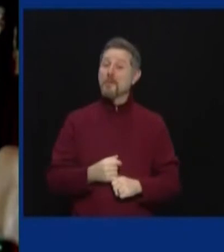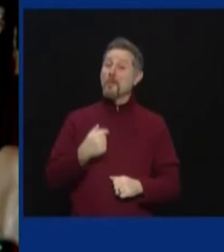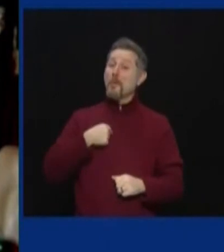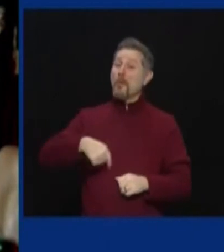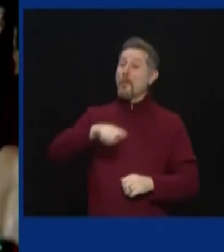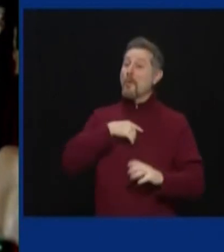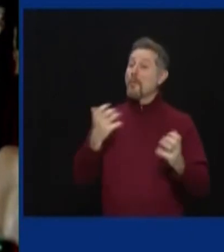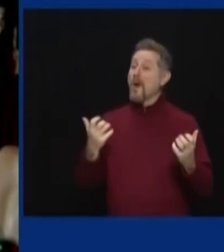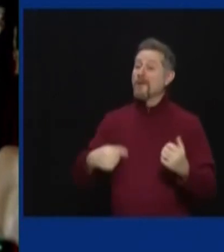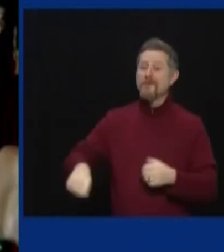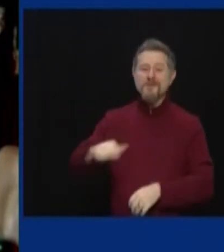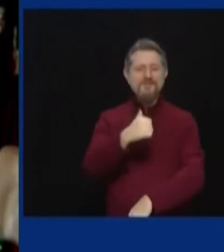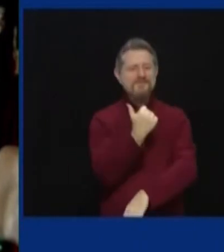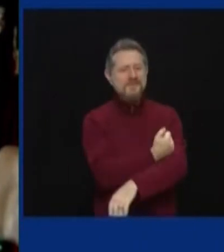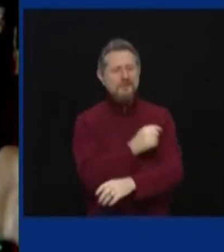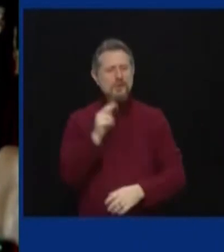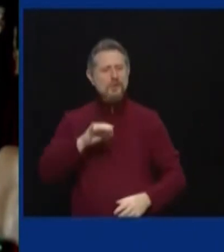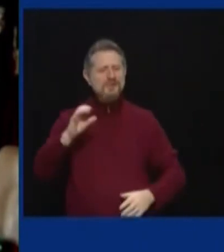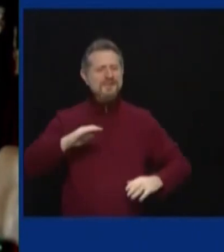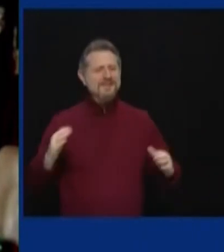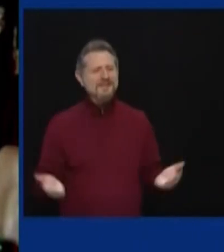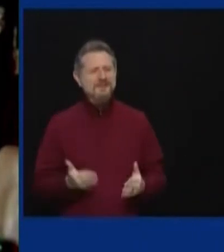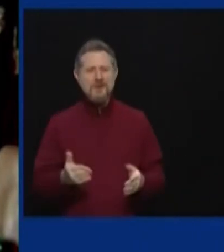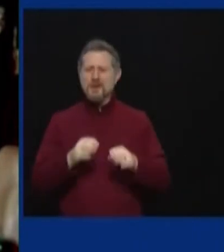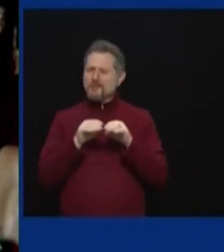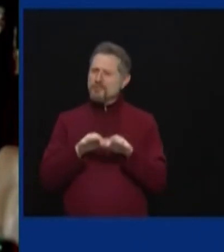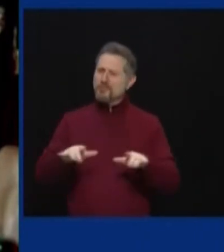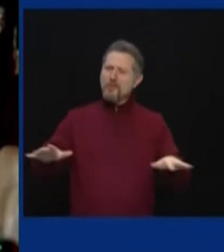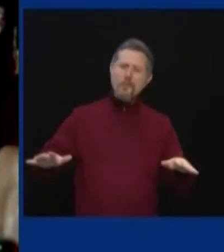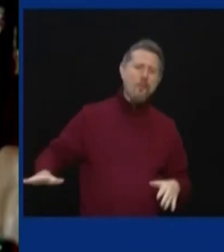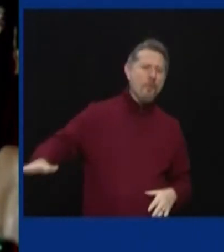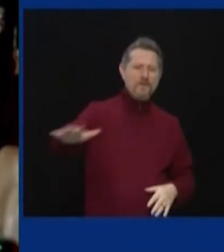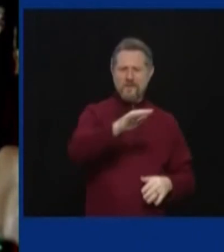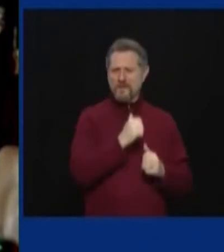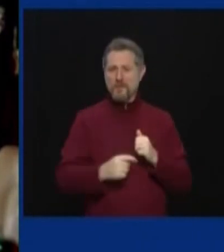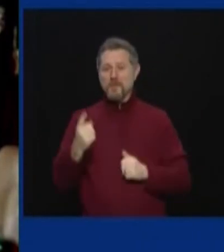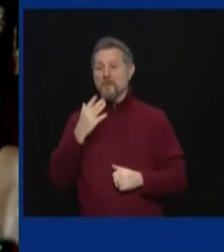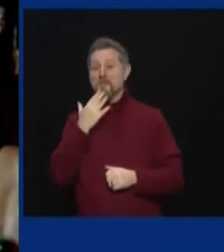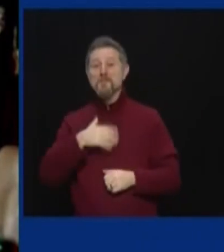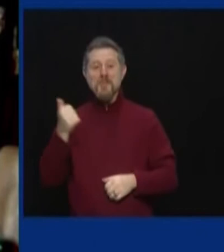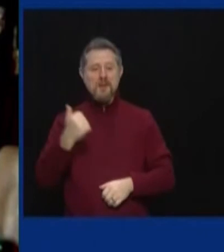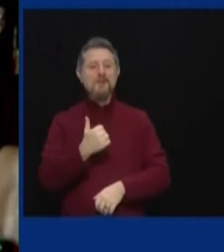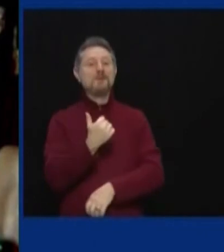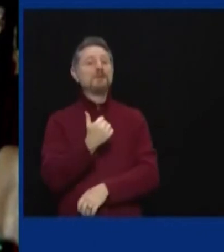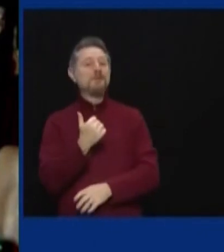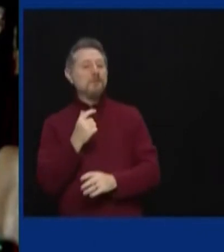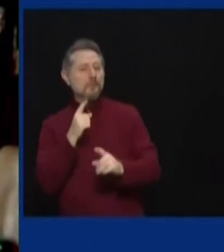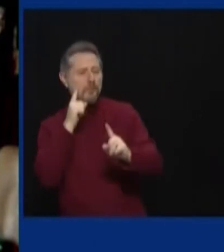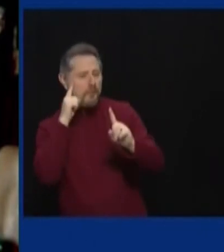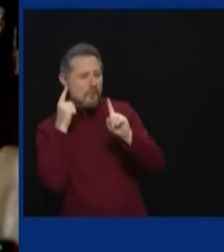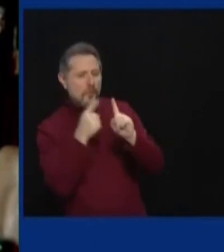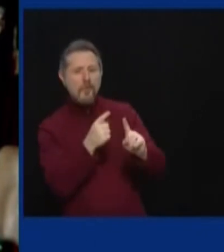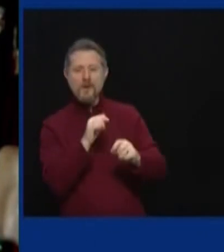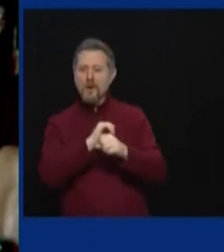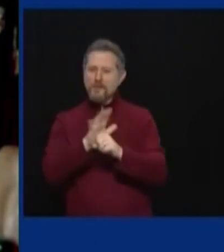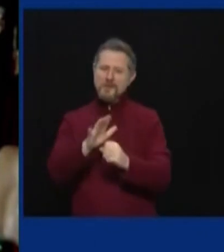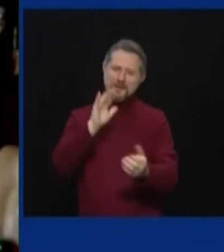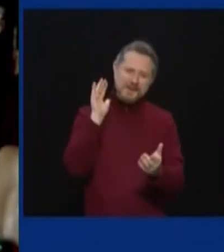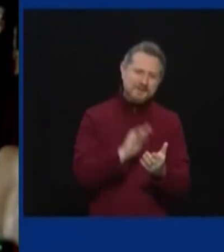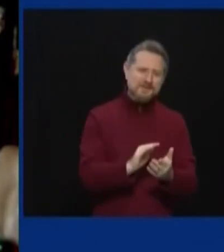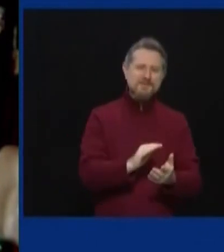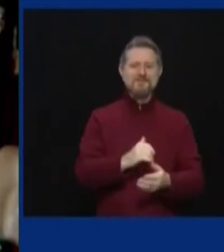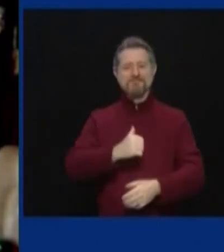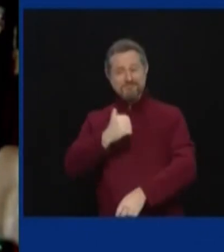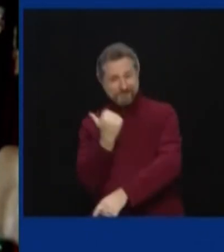督团弃教会、福农山恩典浸信会教堂、自由港伯特利教堂以及皇后区博物馆。